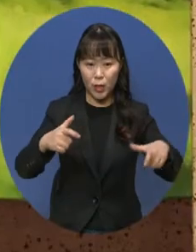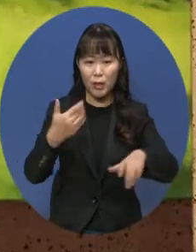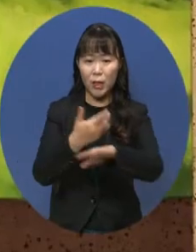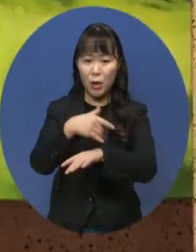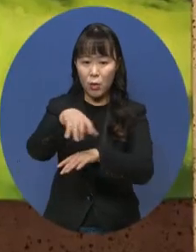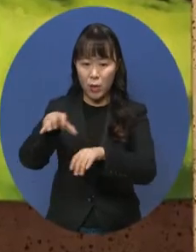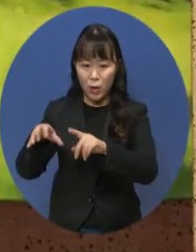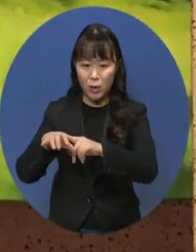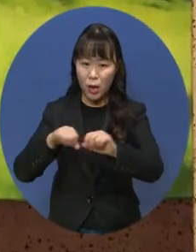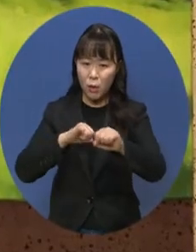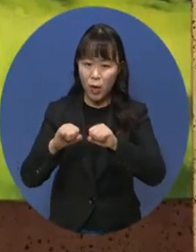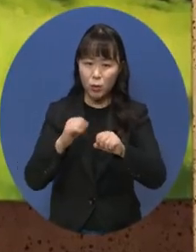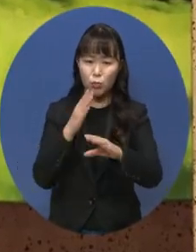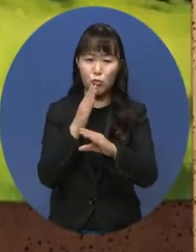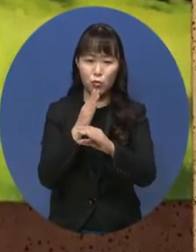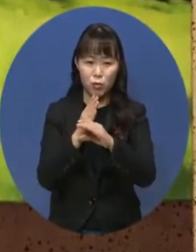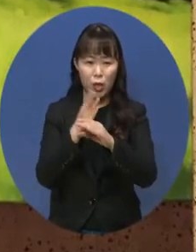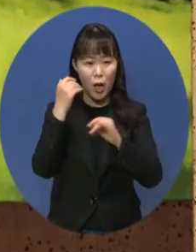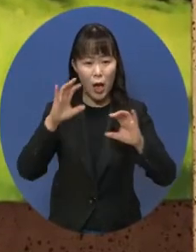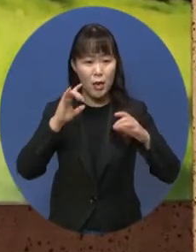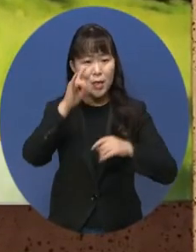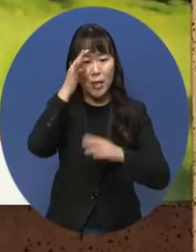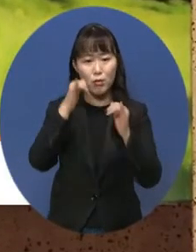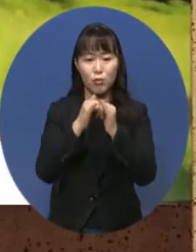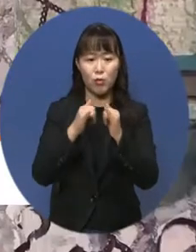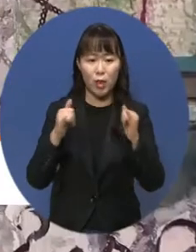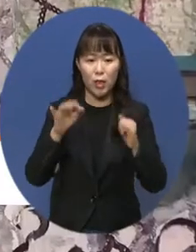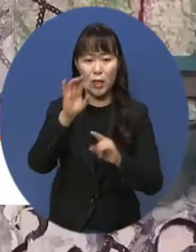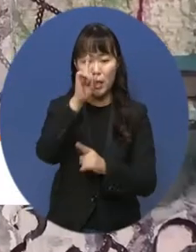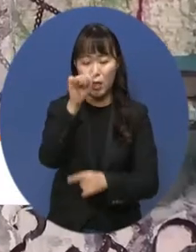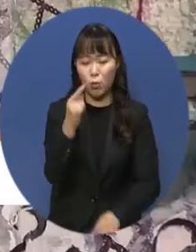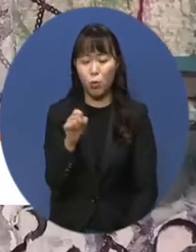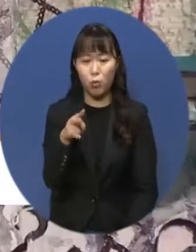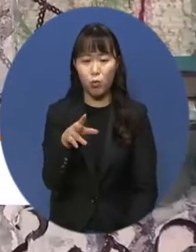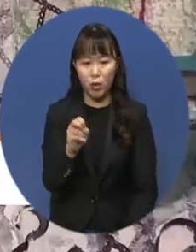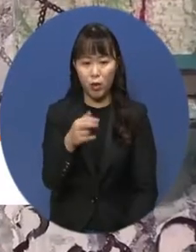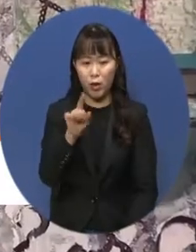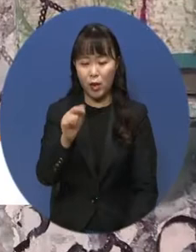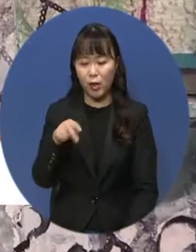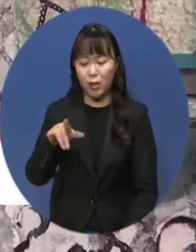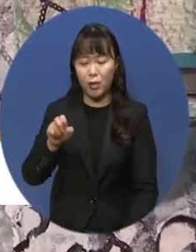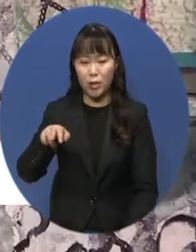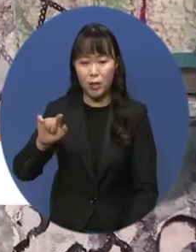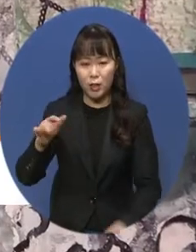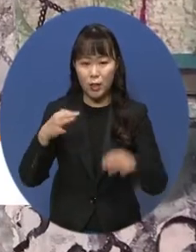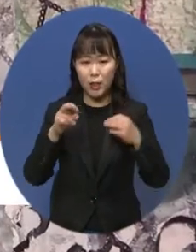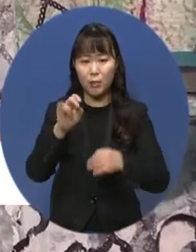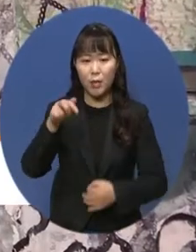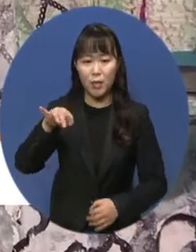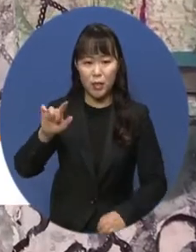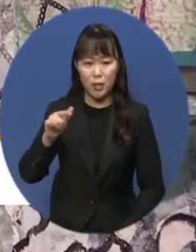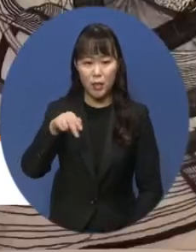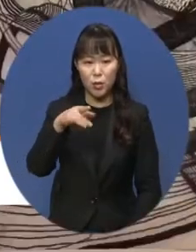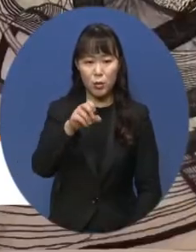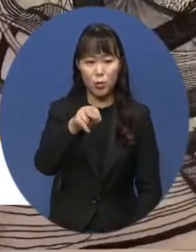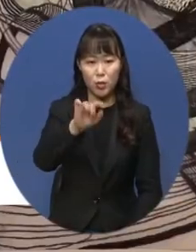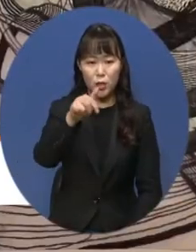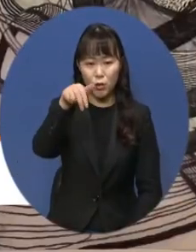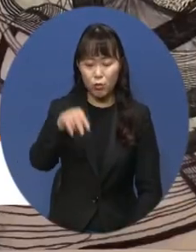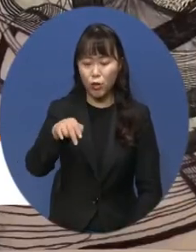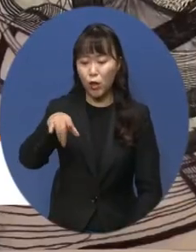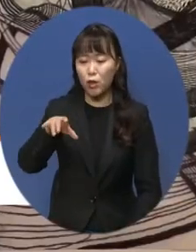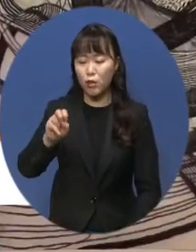창작 활동을 하고 있는 국내의 술과 이호영 한상진 김미진 총 신규 정서연 등